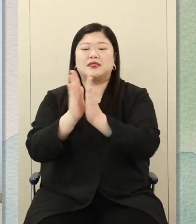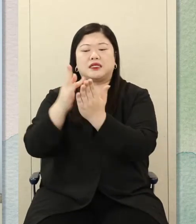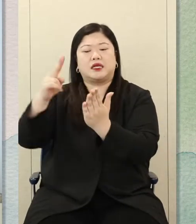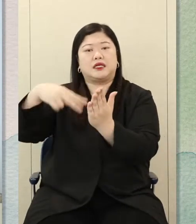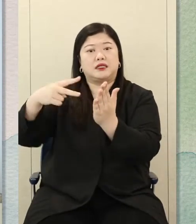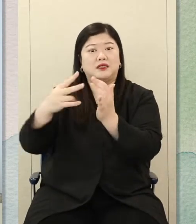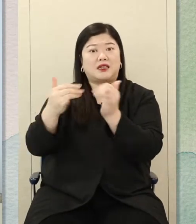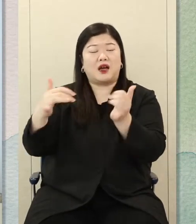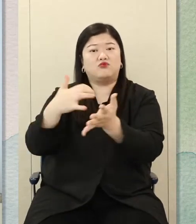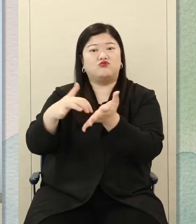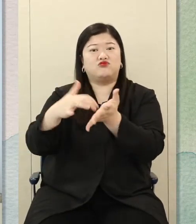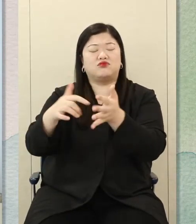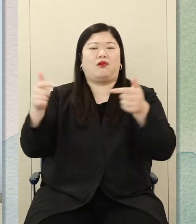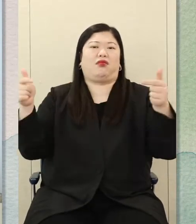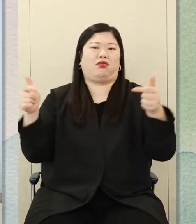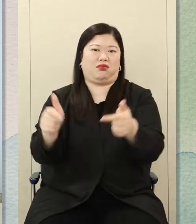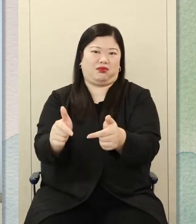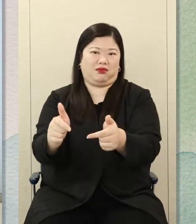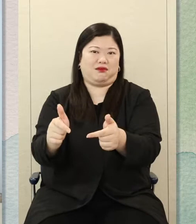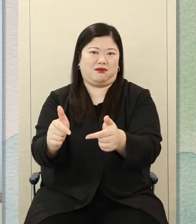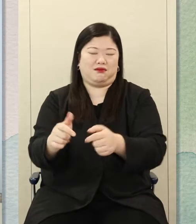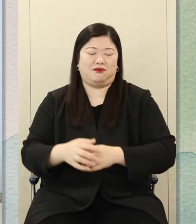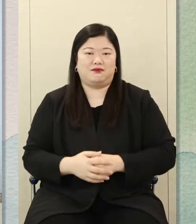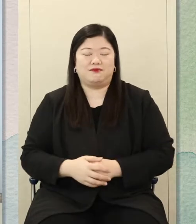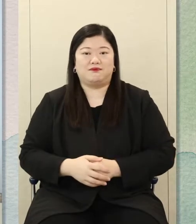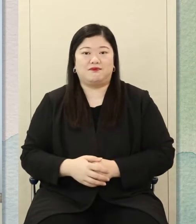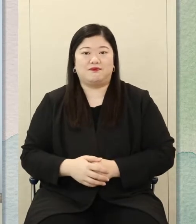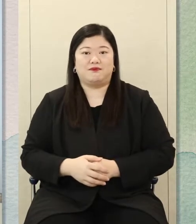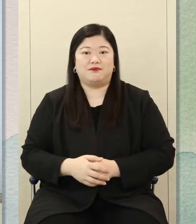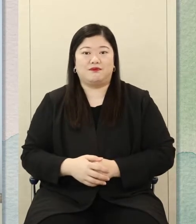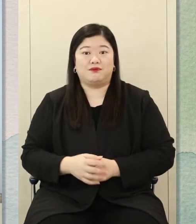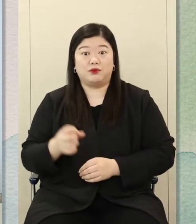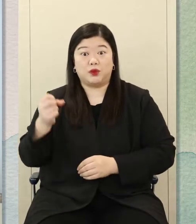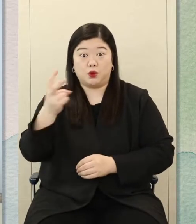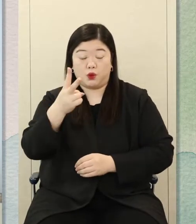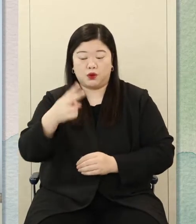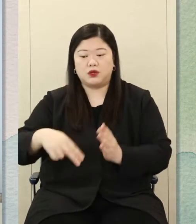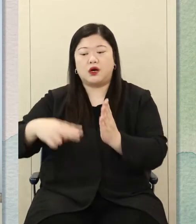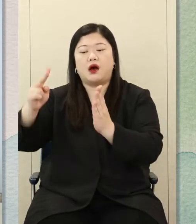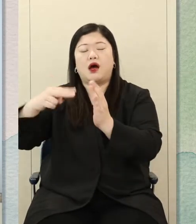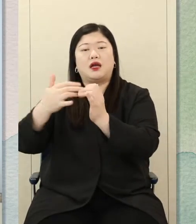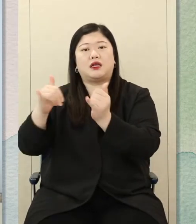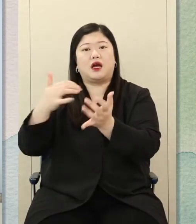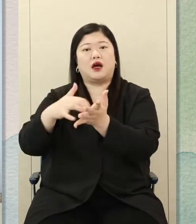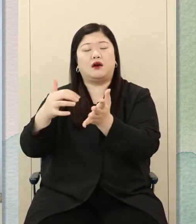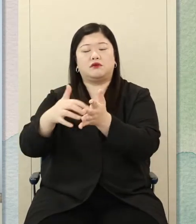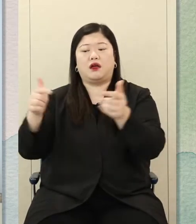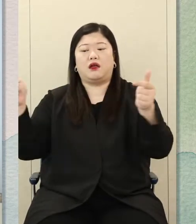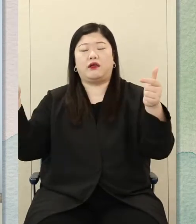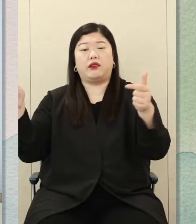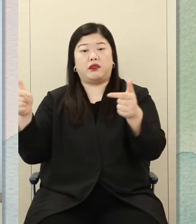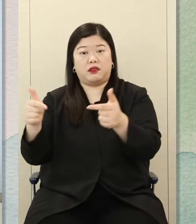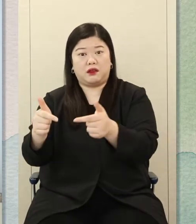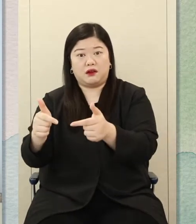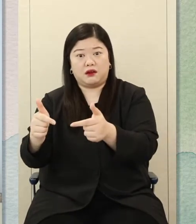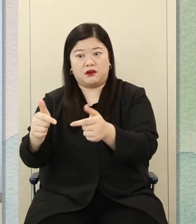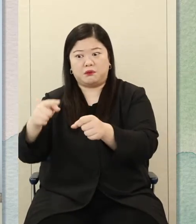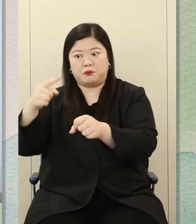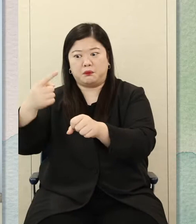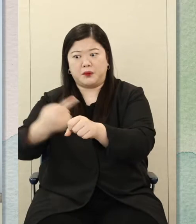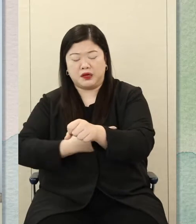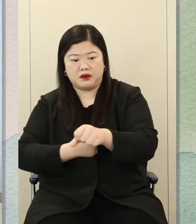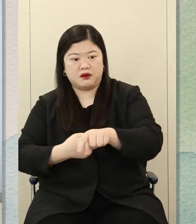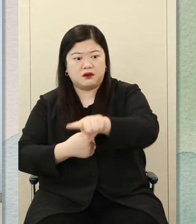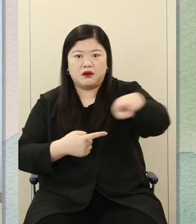이런 거거든요. 그러니까 그러면 결국 독자가 줄어들게 되면 제일 문제가 되는 게 잘 되는 게